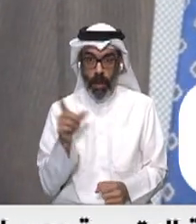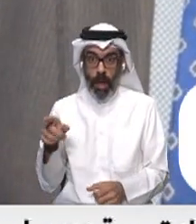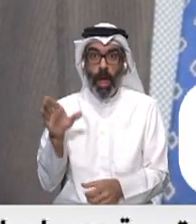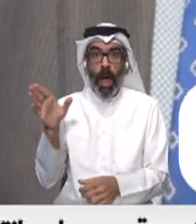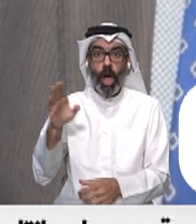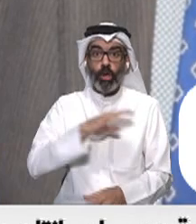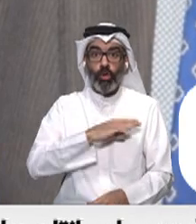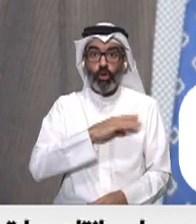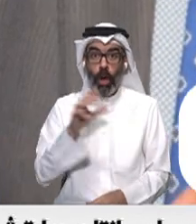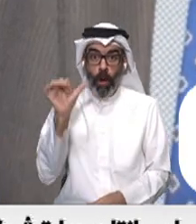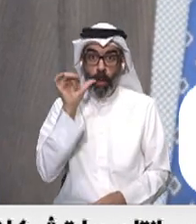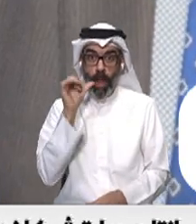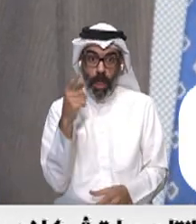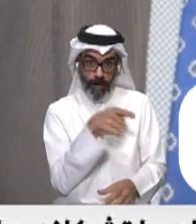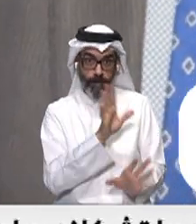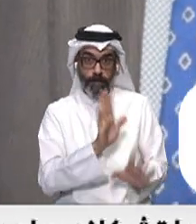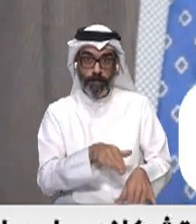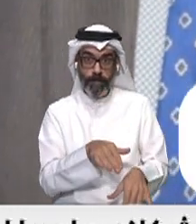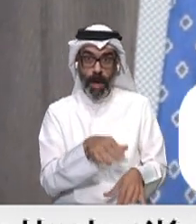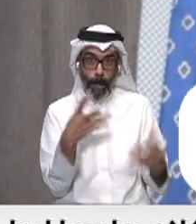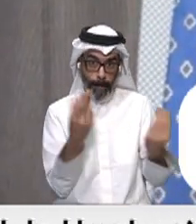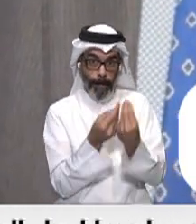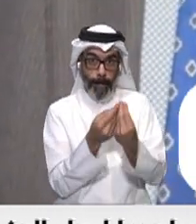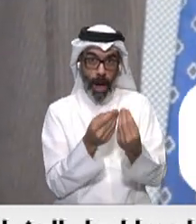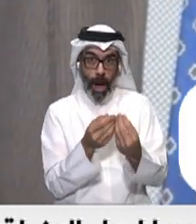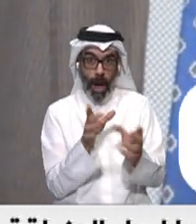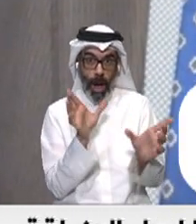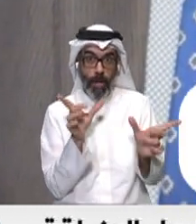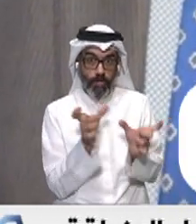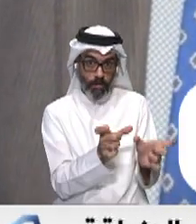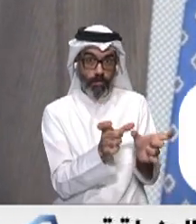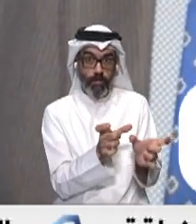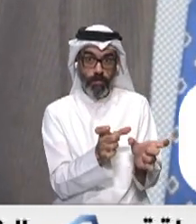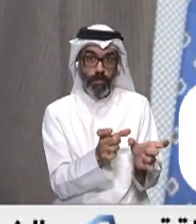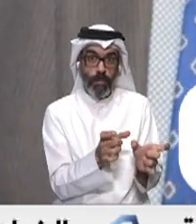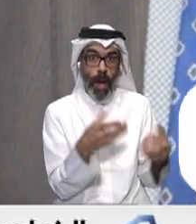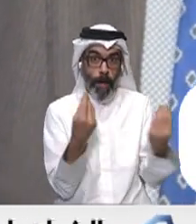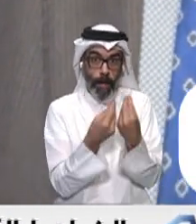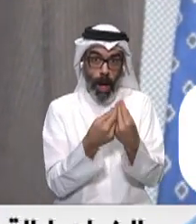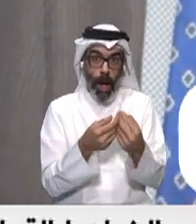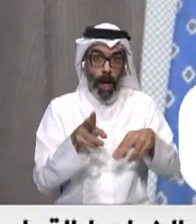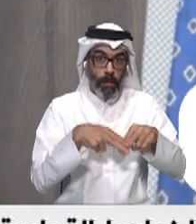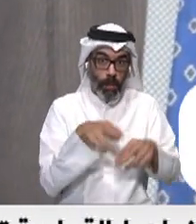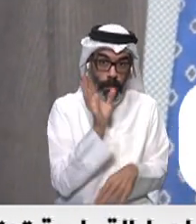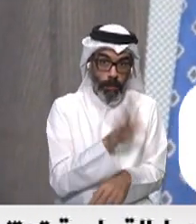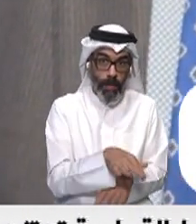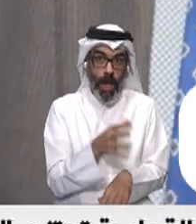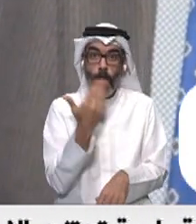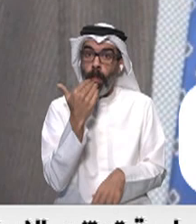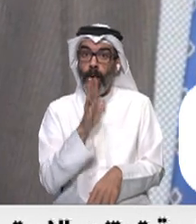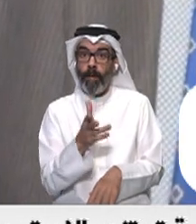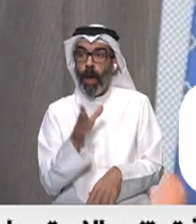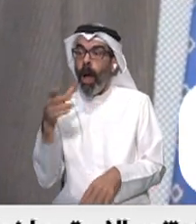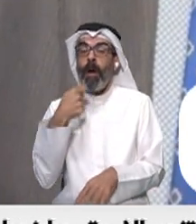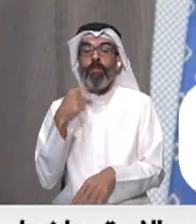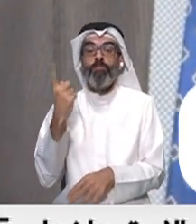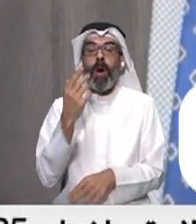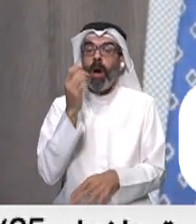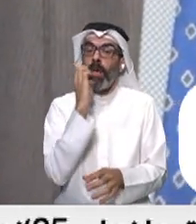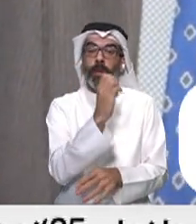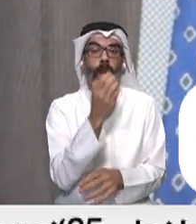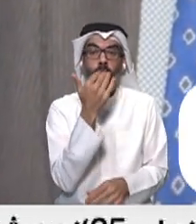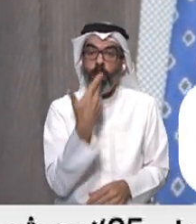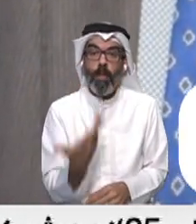القوات البريطانيه او تسخير بعض الجهود والتسهيلات العسكريه بقاعده اكتير البريطانيه في قبرص